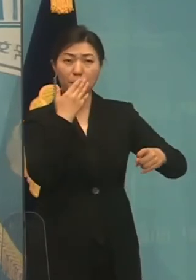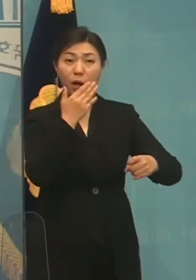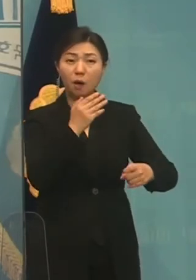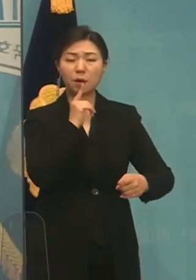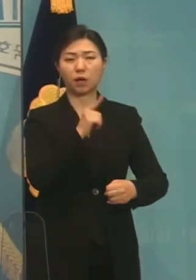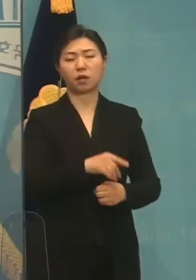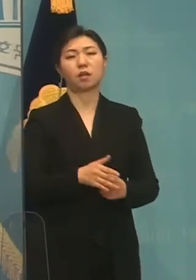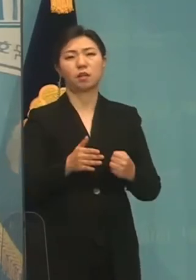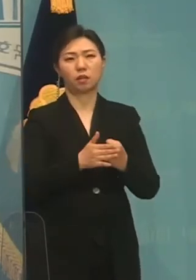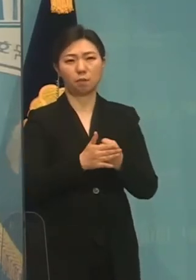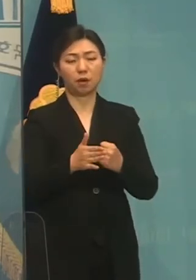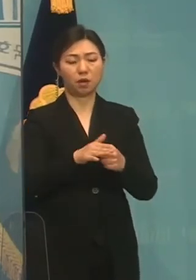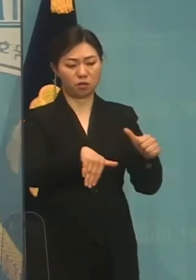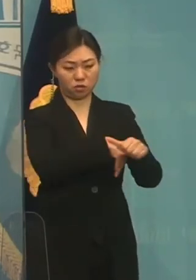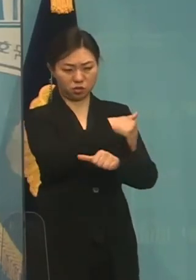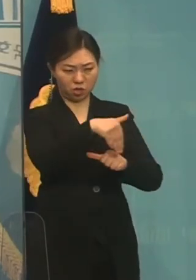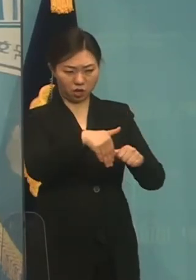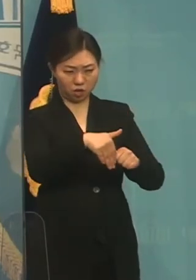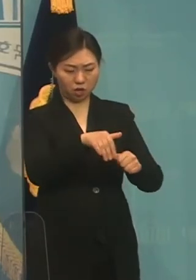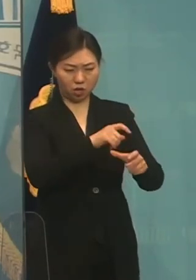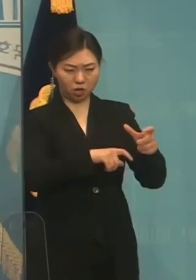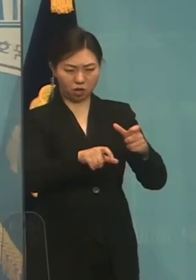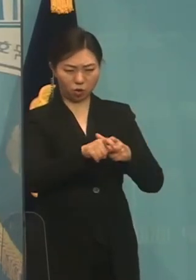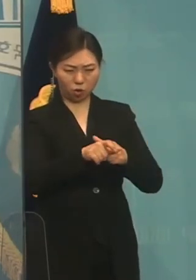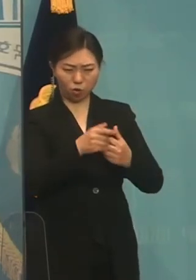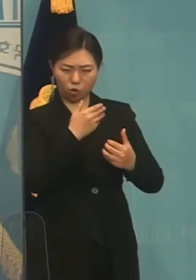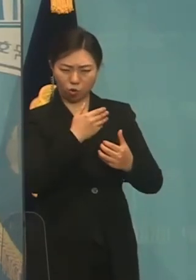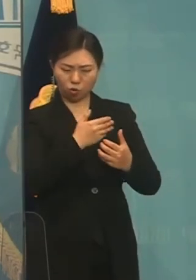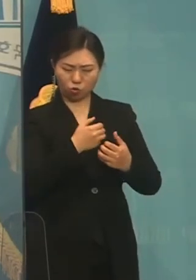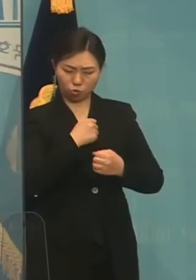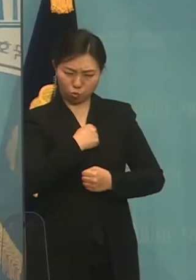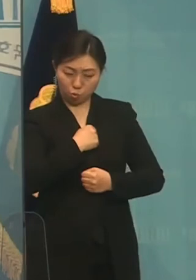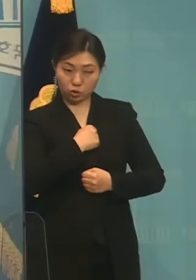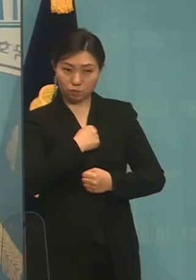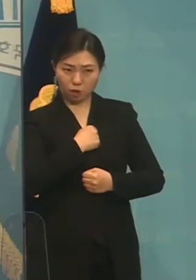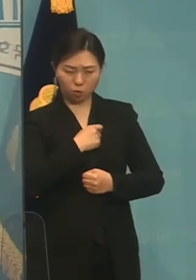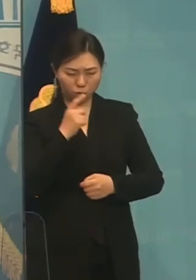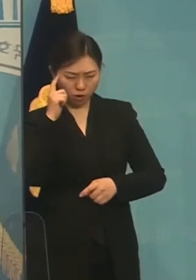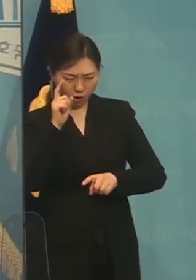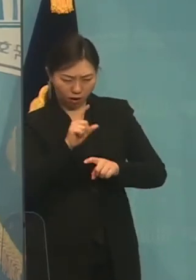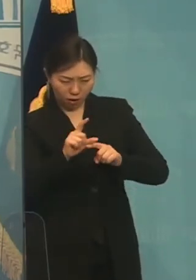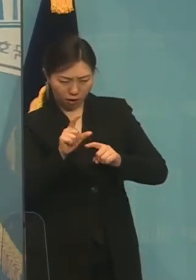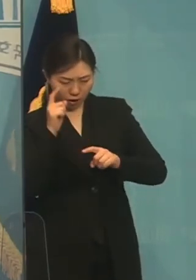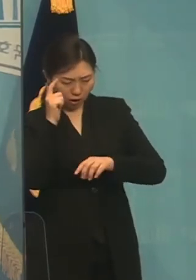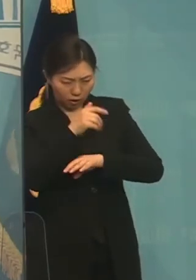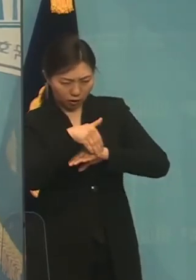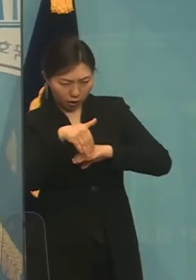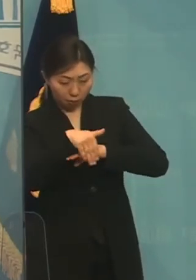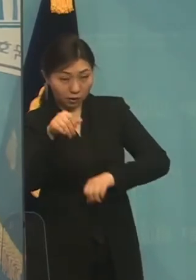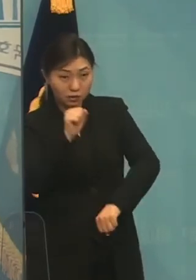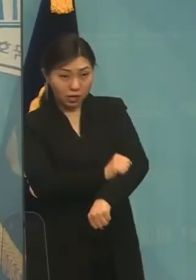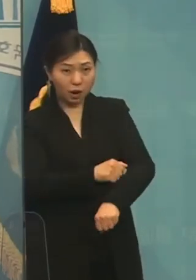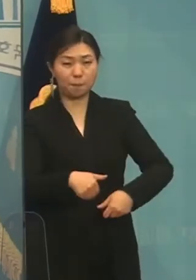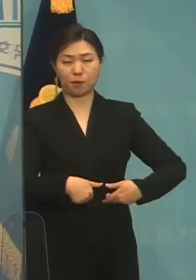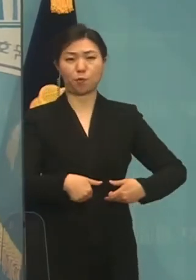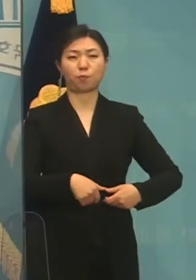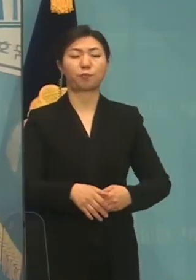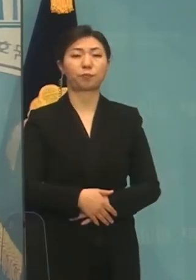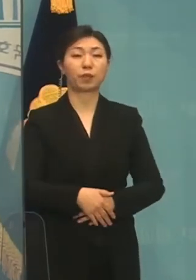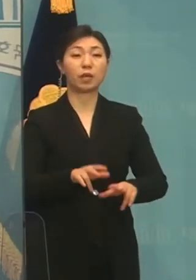우리는 보다 신중하고 전략적인 대응을 고려해야 하는 상황입니다. 현재 한반도